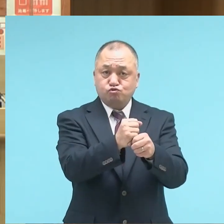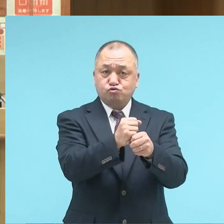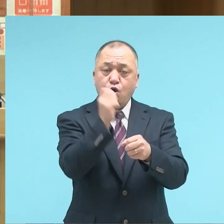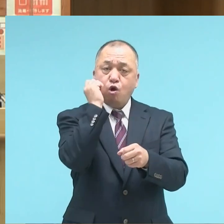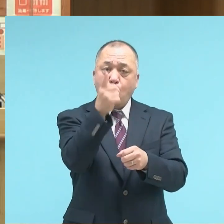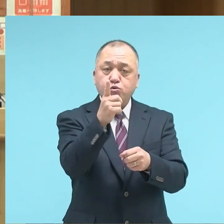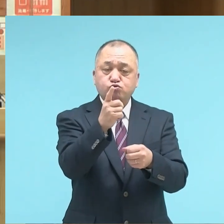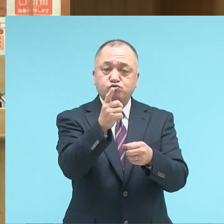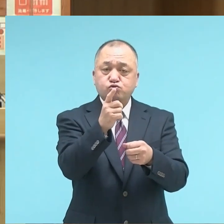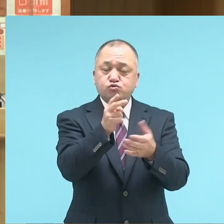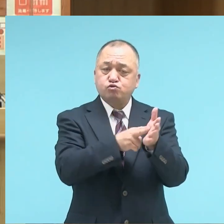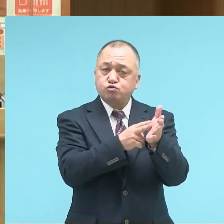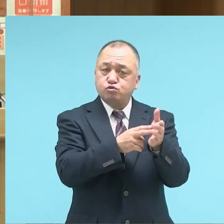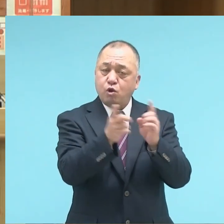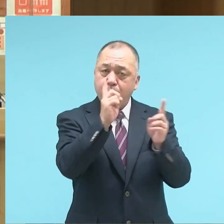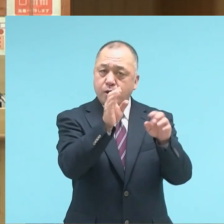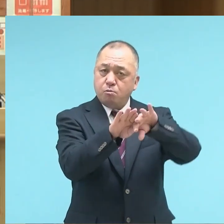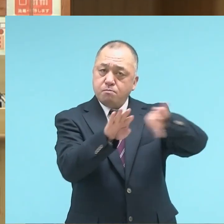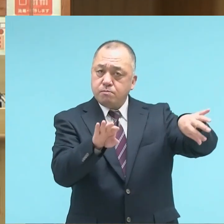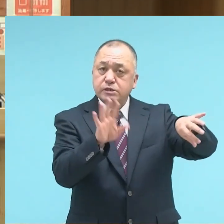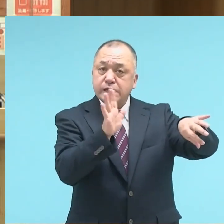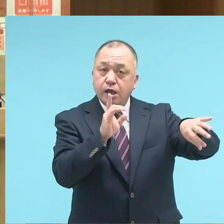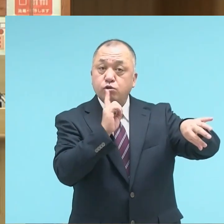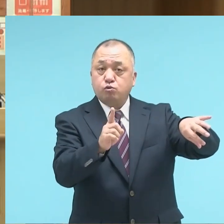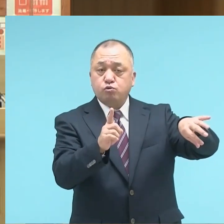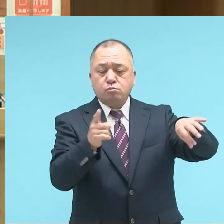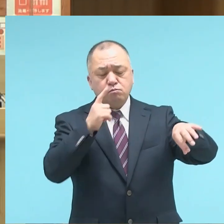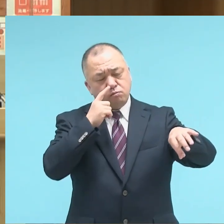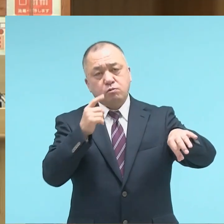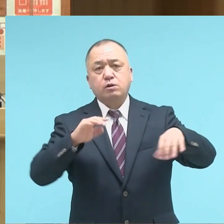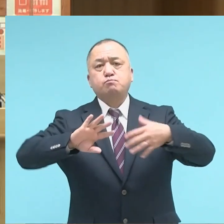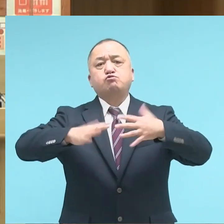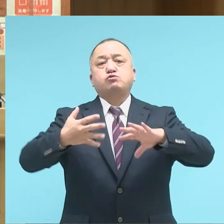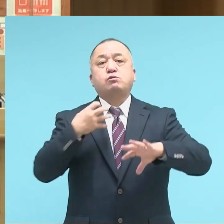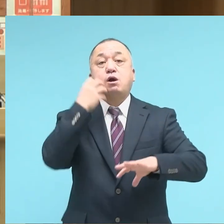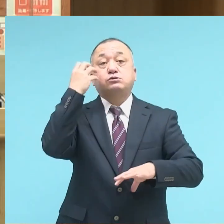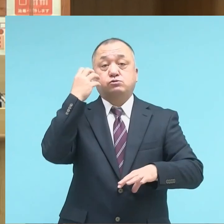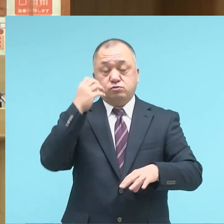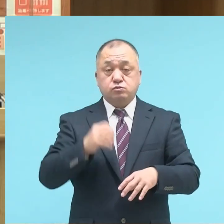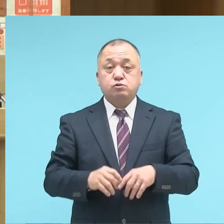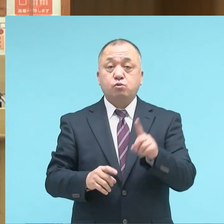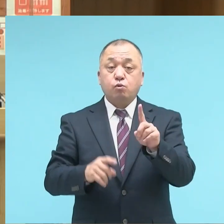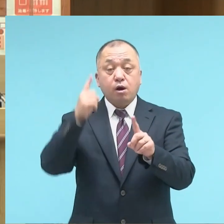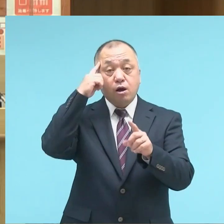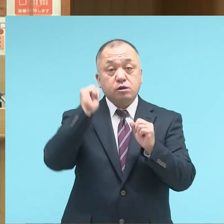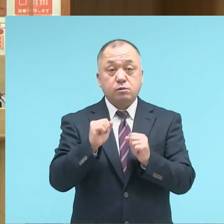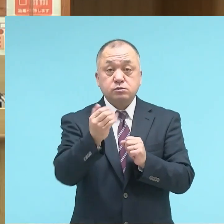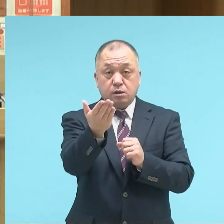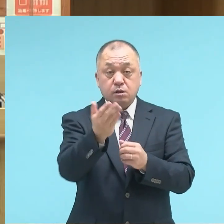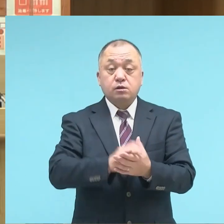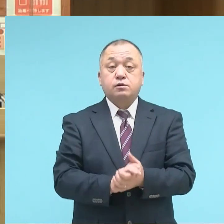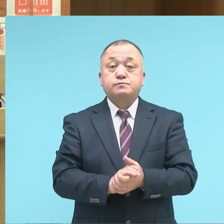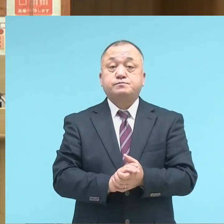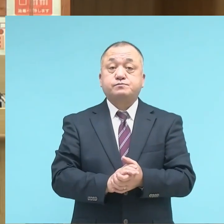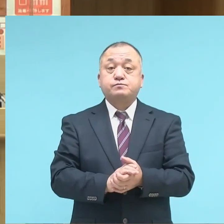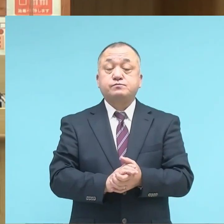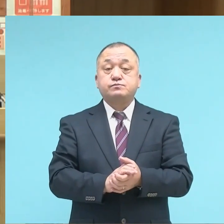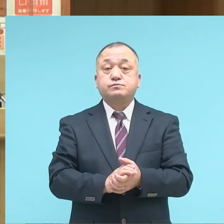を除外しないということの矛盾みたいなものはどういうふうに考えていらっしゃるでしょうか。 まあ、先ほど説明した通り